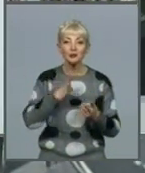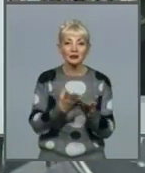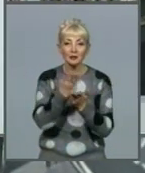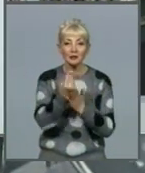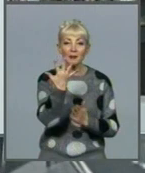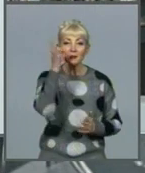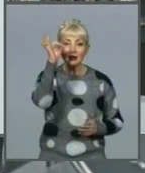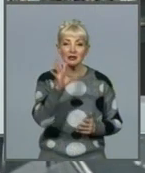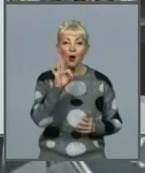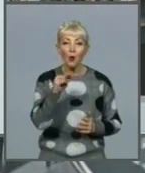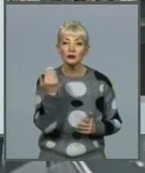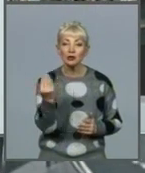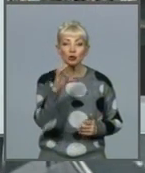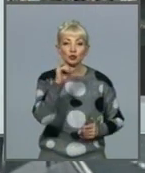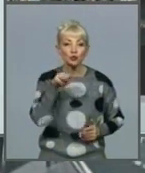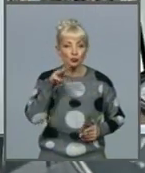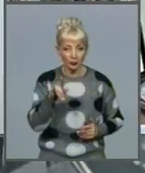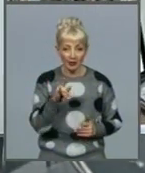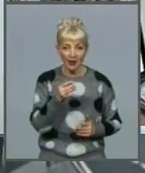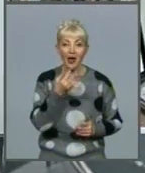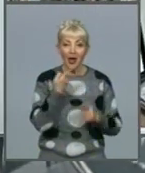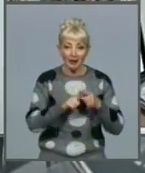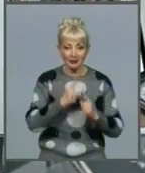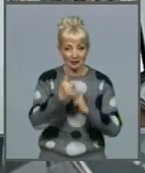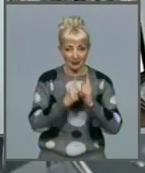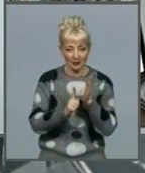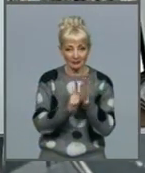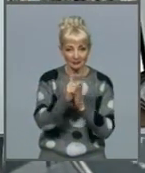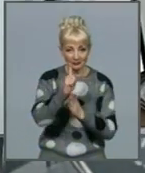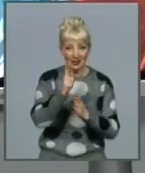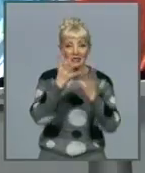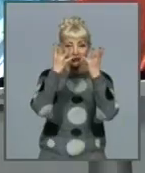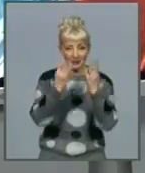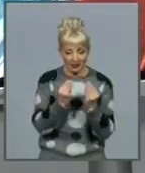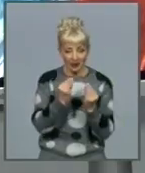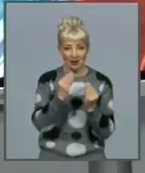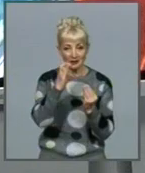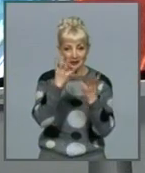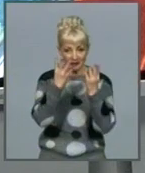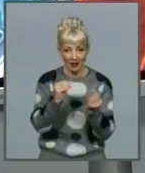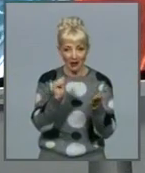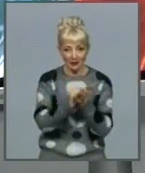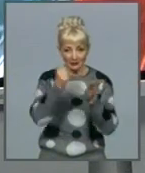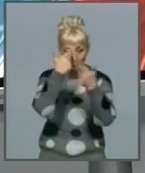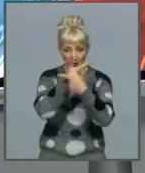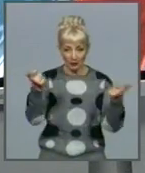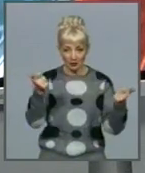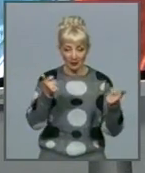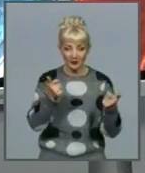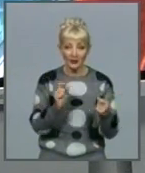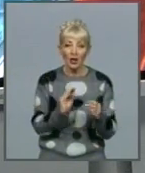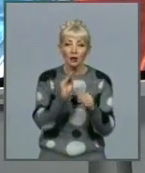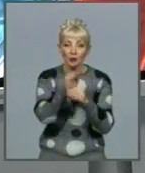оціночної вартості. Вказані зміни набудуть чинності з дня, наступного з ним їх оприлюднення. У додатку «Дія» нові